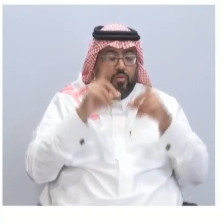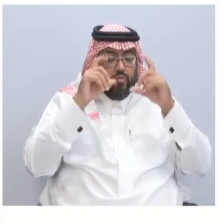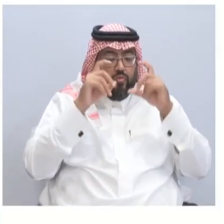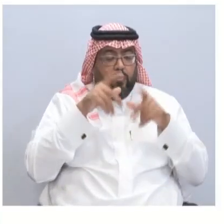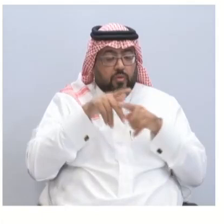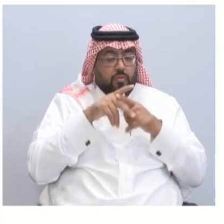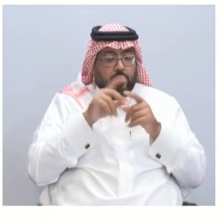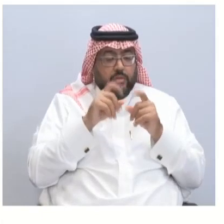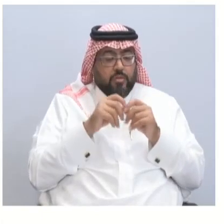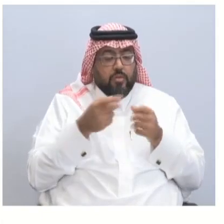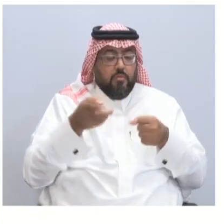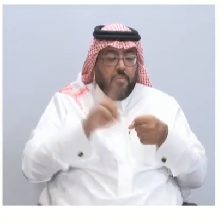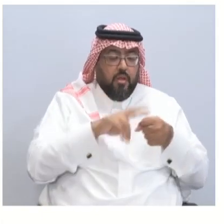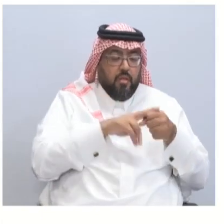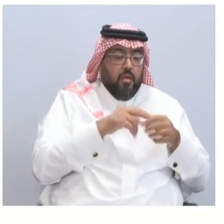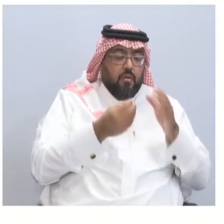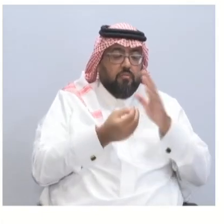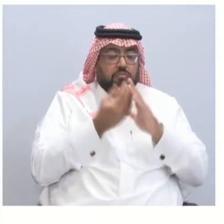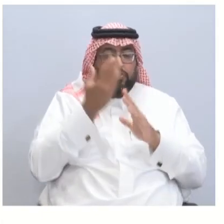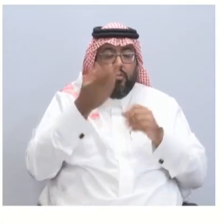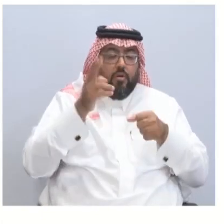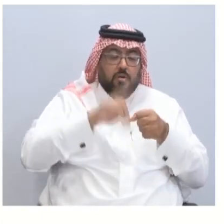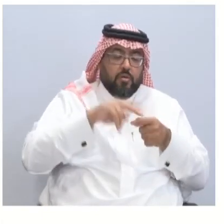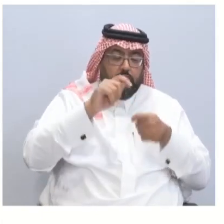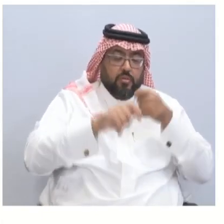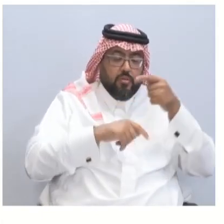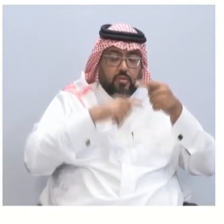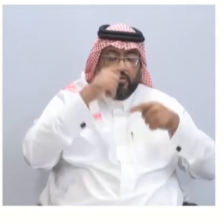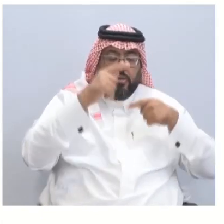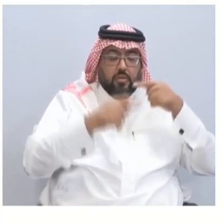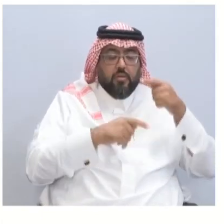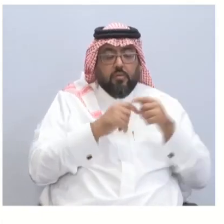لمص تكرير النفط مصنع لتكرير